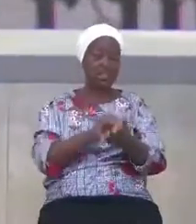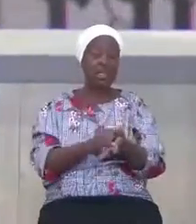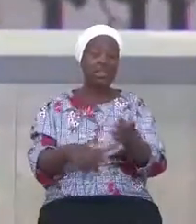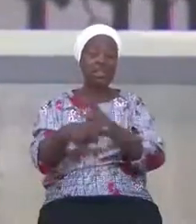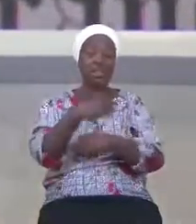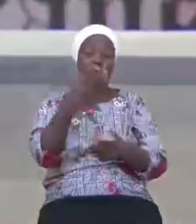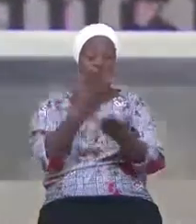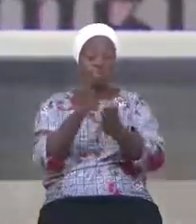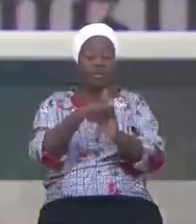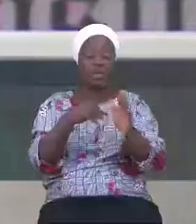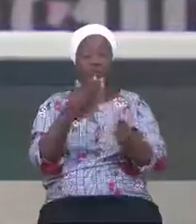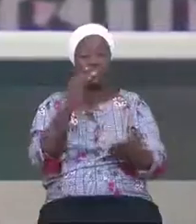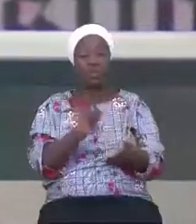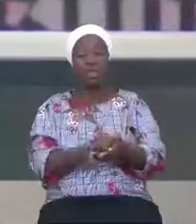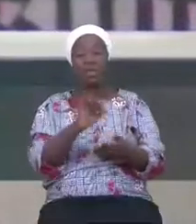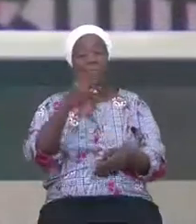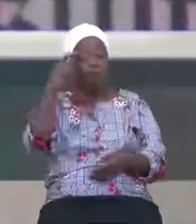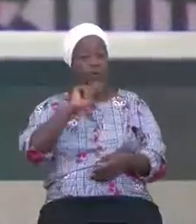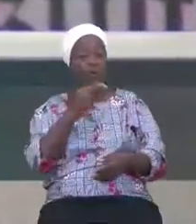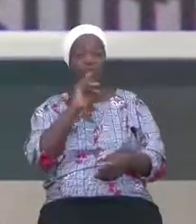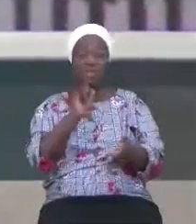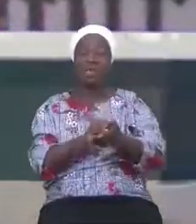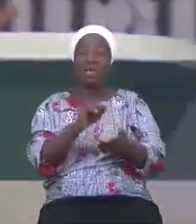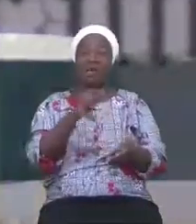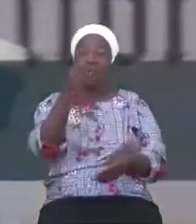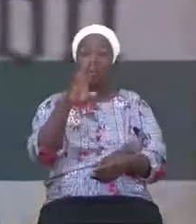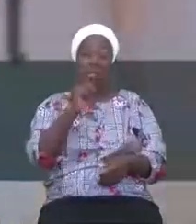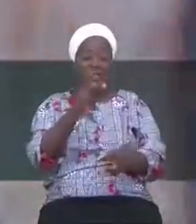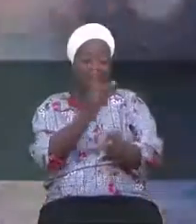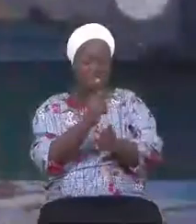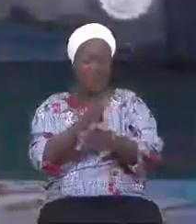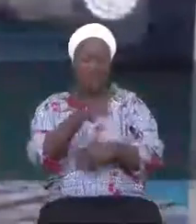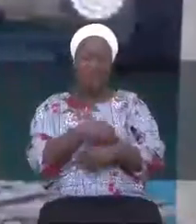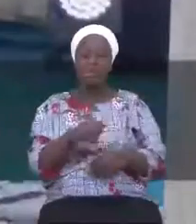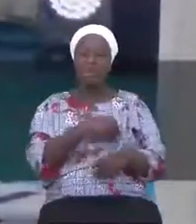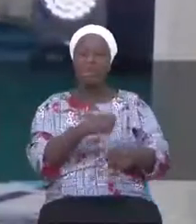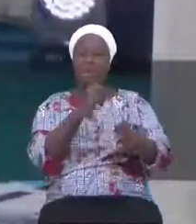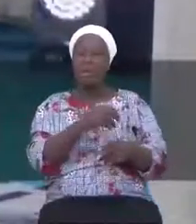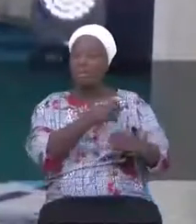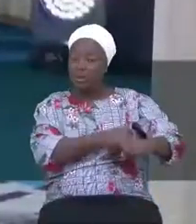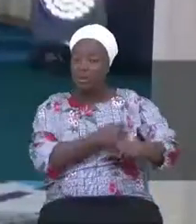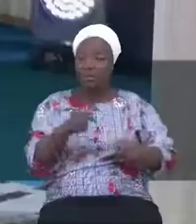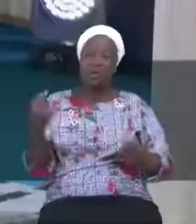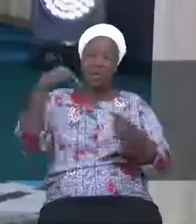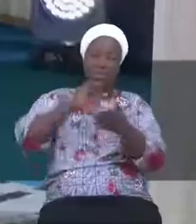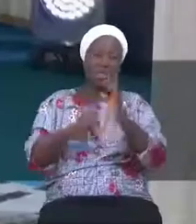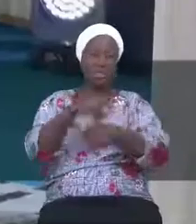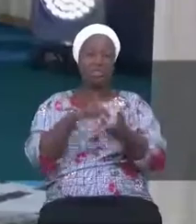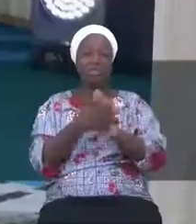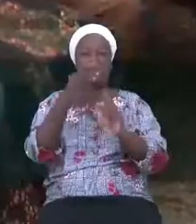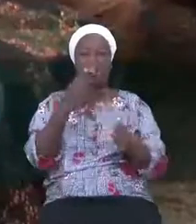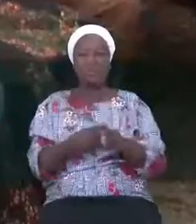jour-là. La bonté pour nous, c'est que Dieu peut te préserver jusqu'à ce jour au nom de